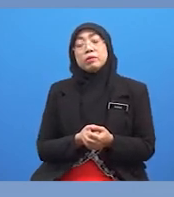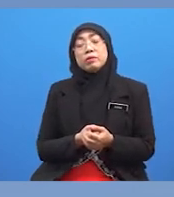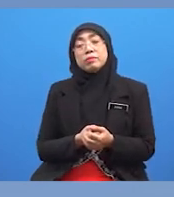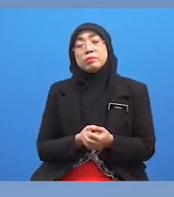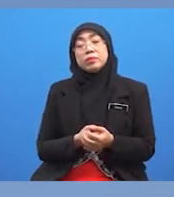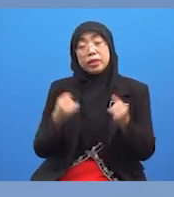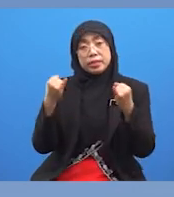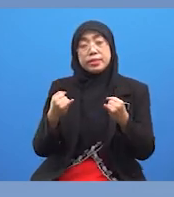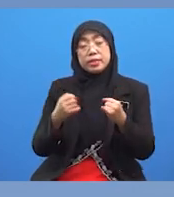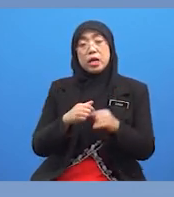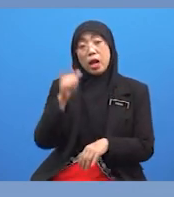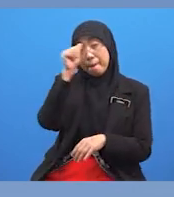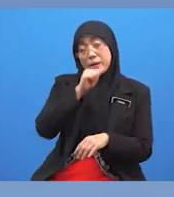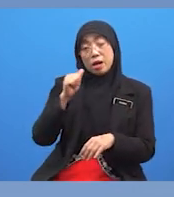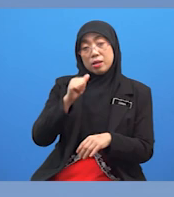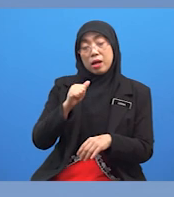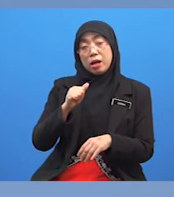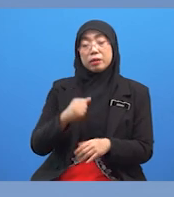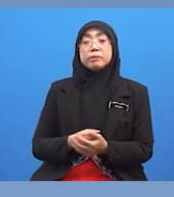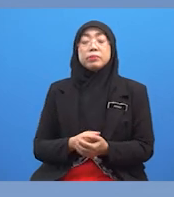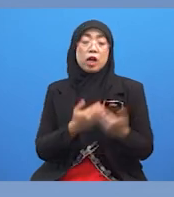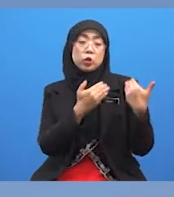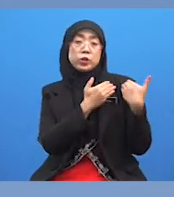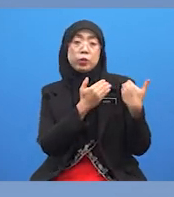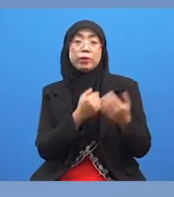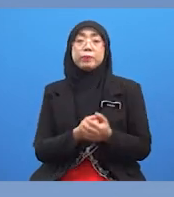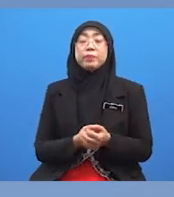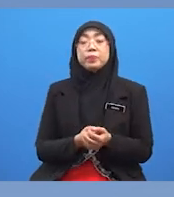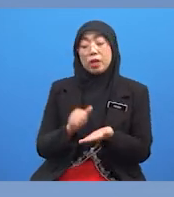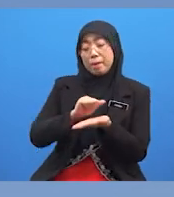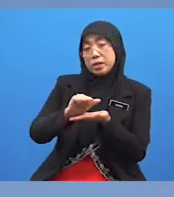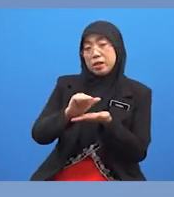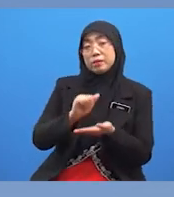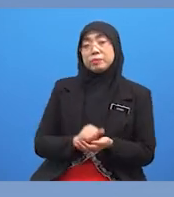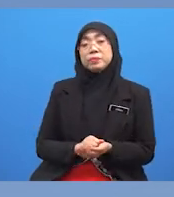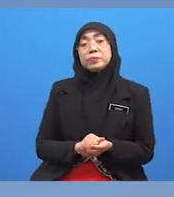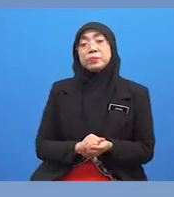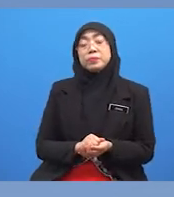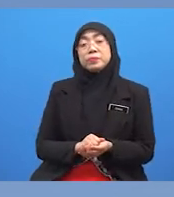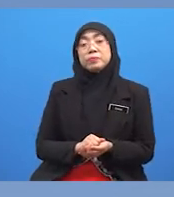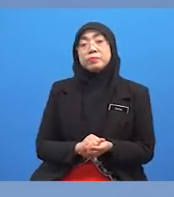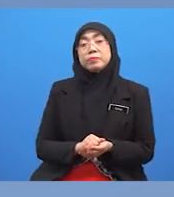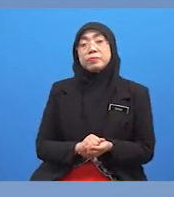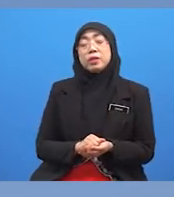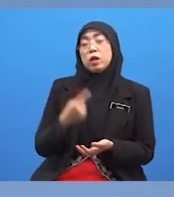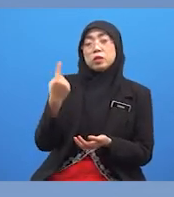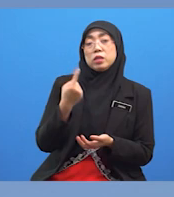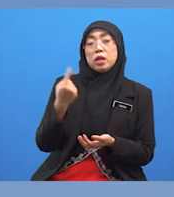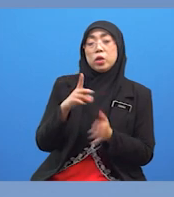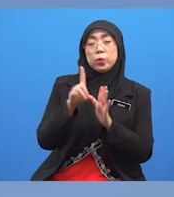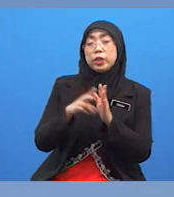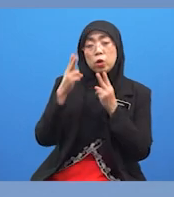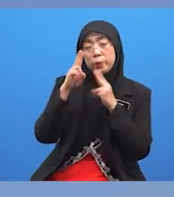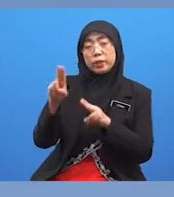yang berakhlak, beriman, bertanggungjawab dan amanah. Kelima, dihormati dan